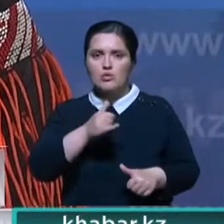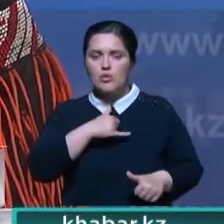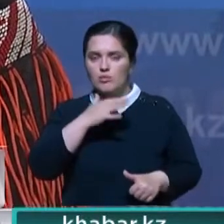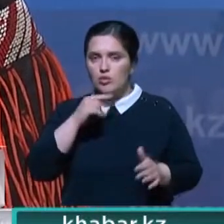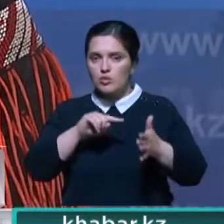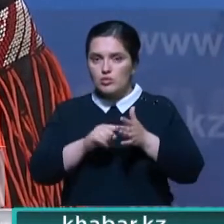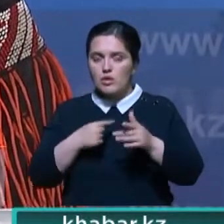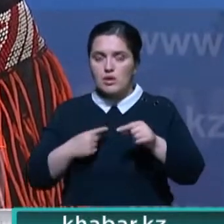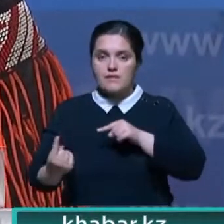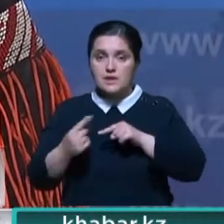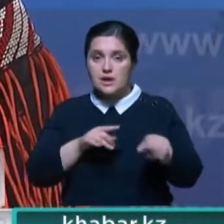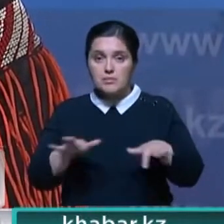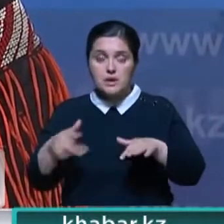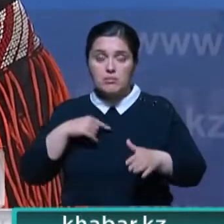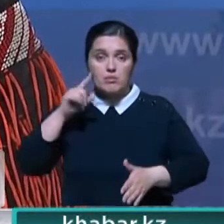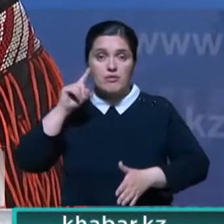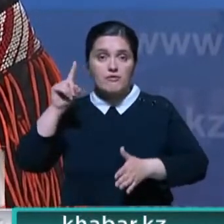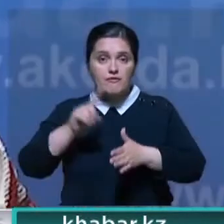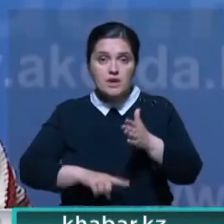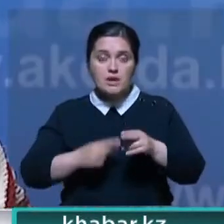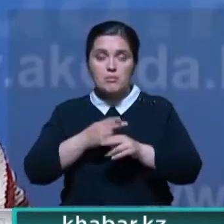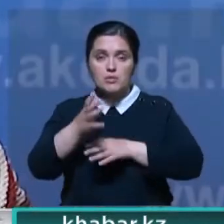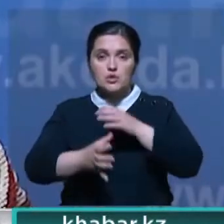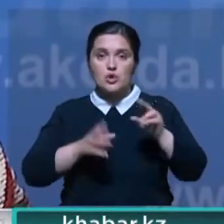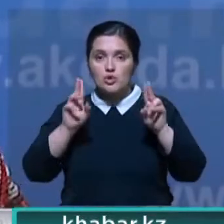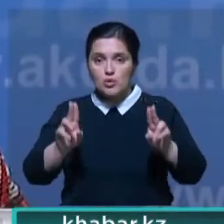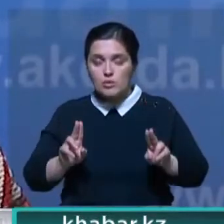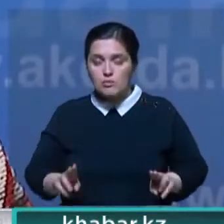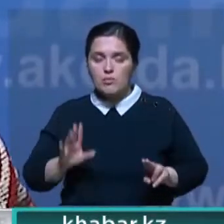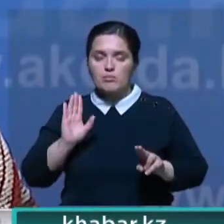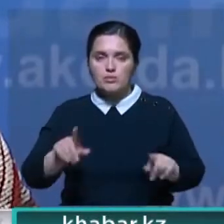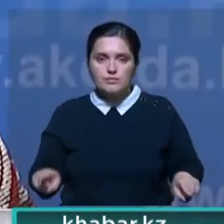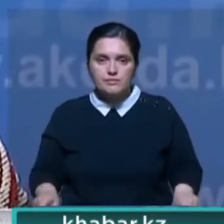взаимодействия. Мы верим, что международные нормы и правила принесут процветание миру.